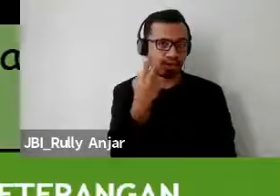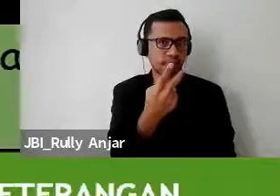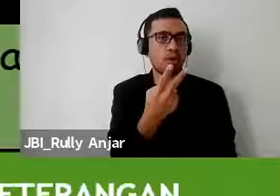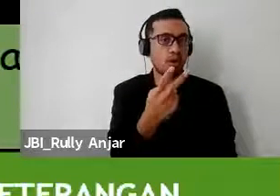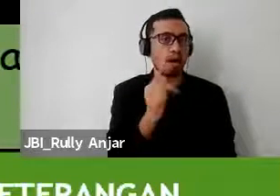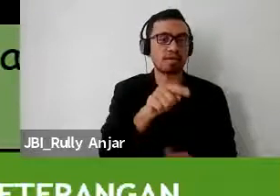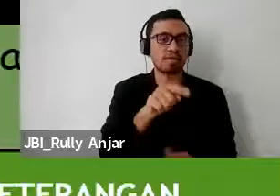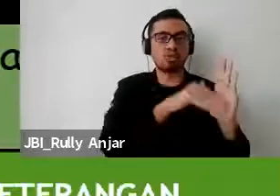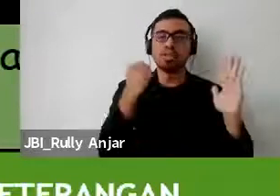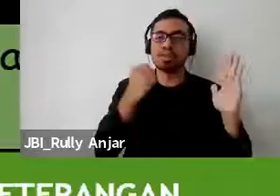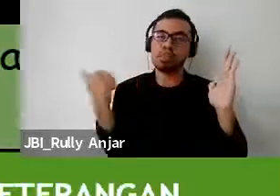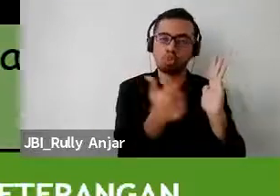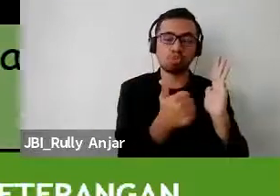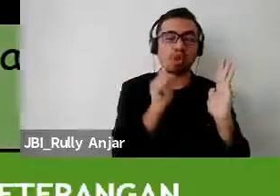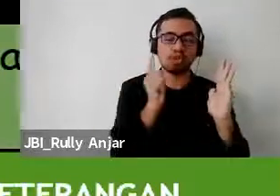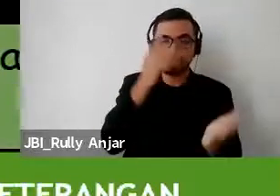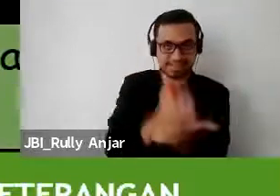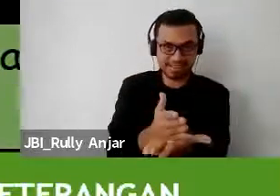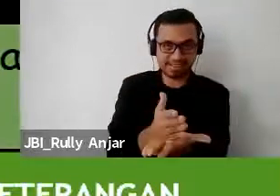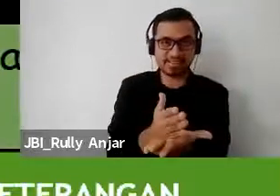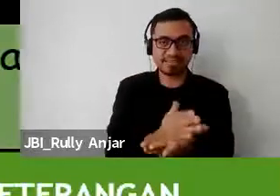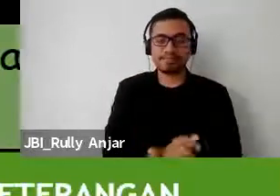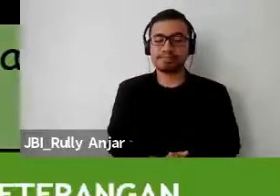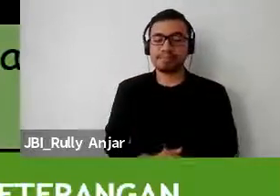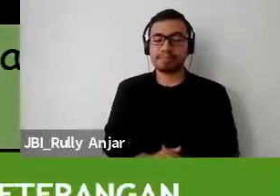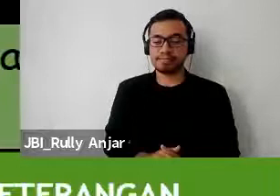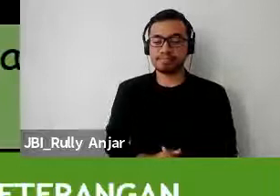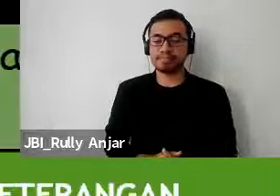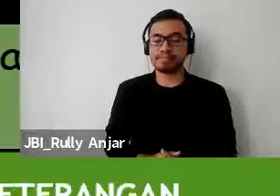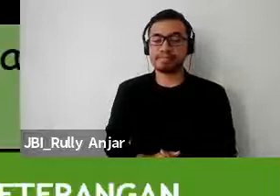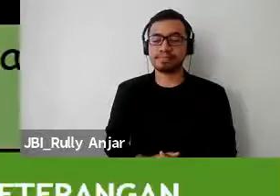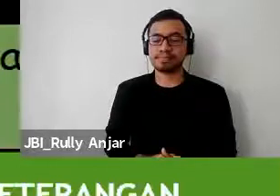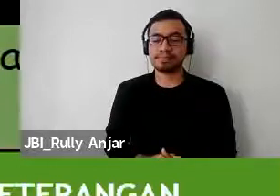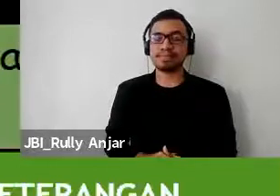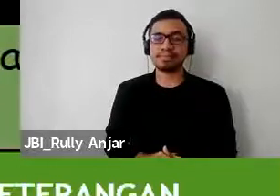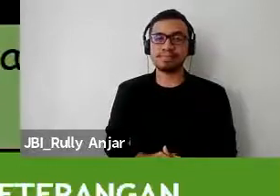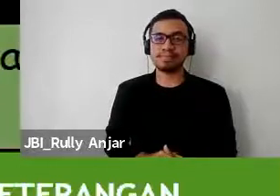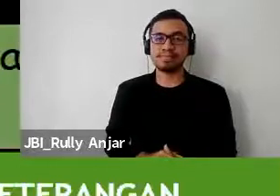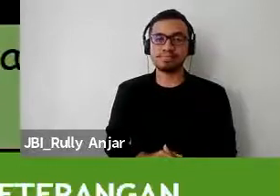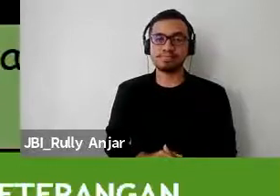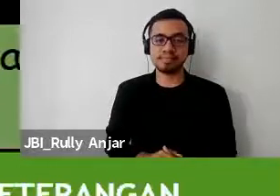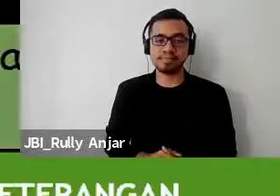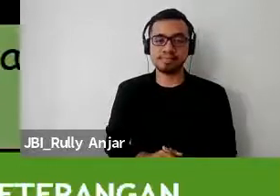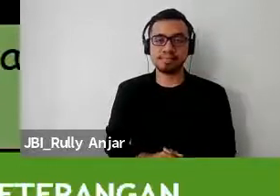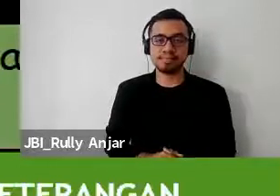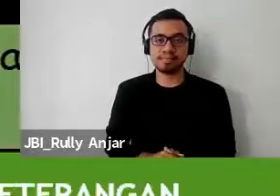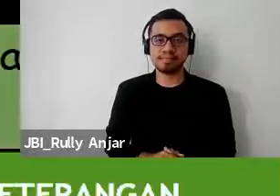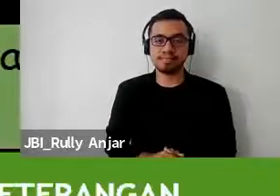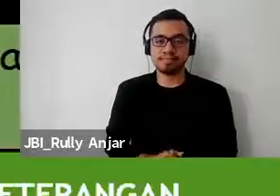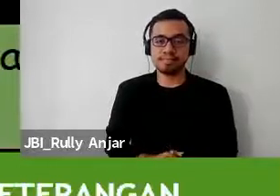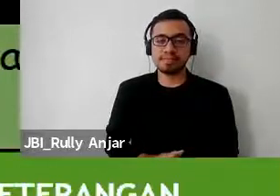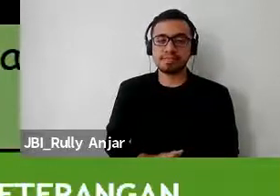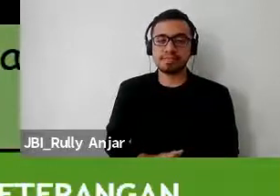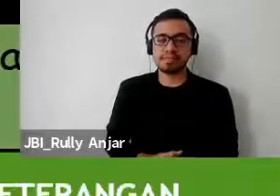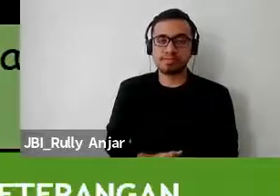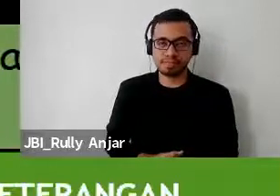kesehatan diimplementasinya yang ada di destinasi wisata itu. Karena perlu kami sampaikan bahwa tadi